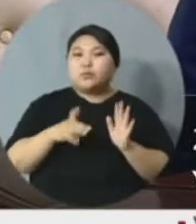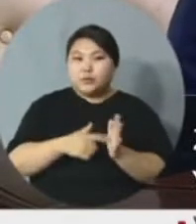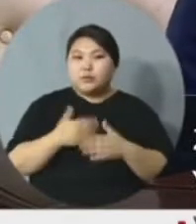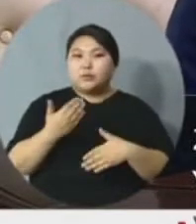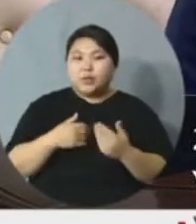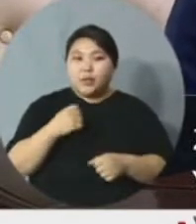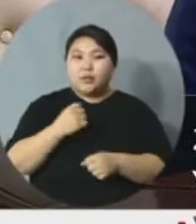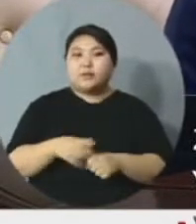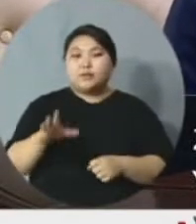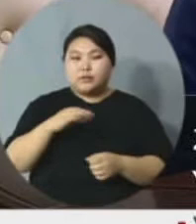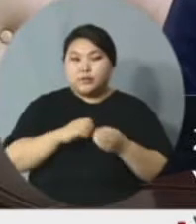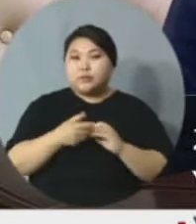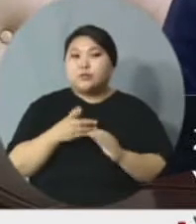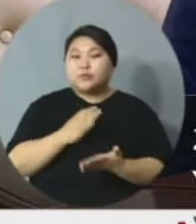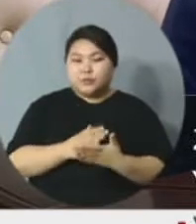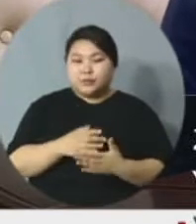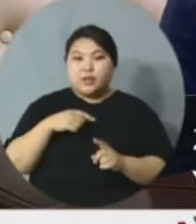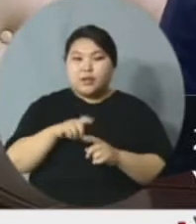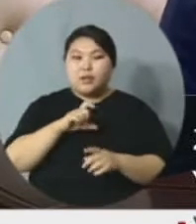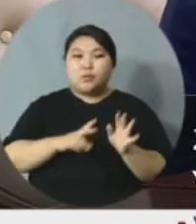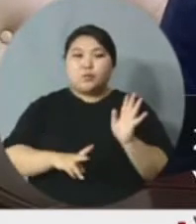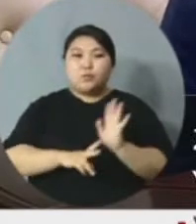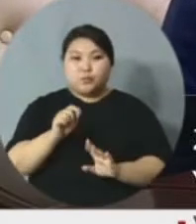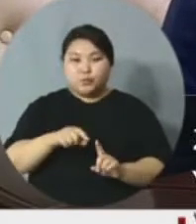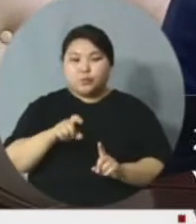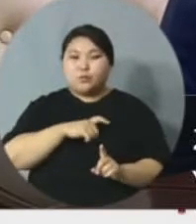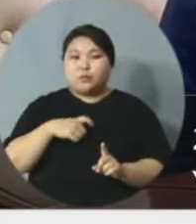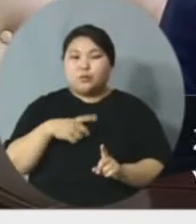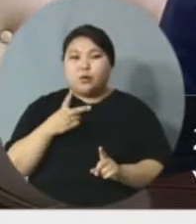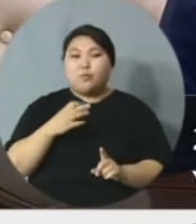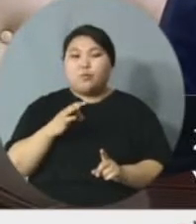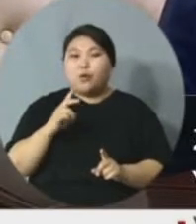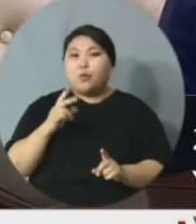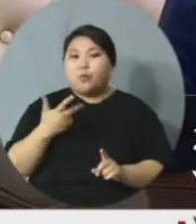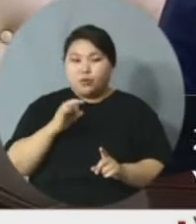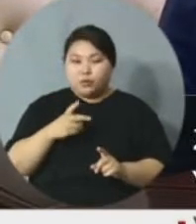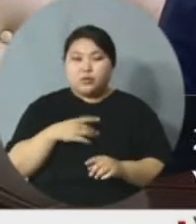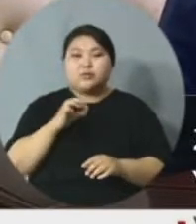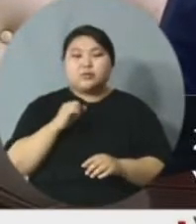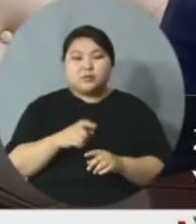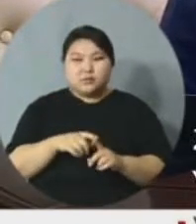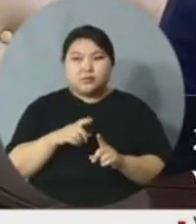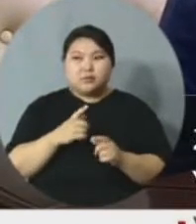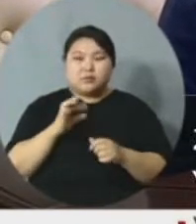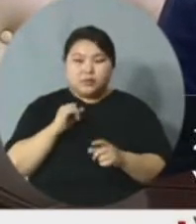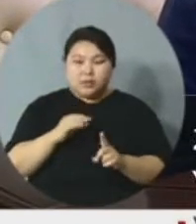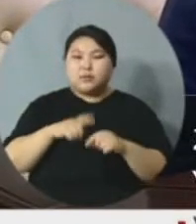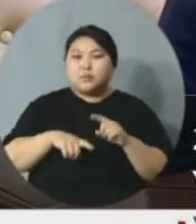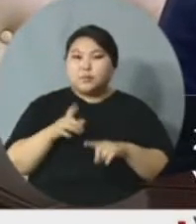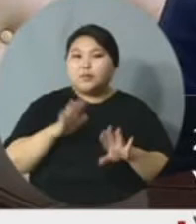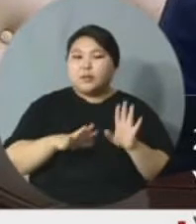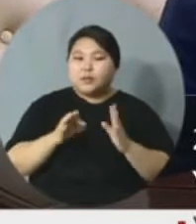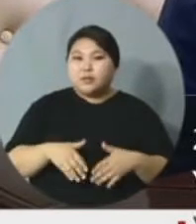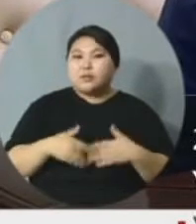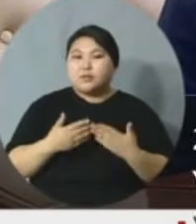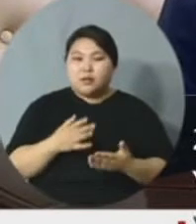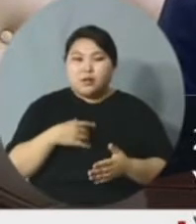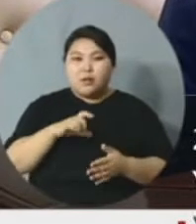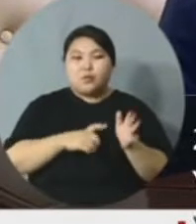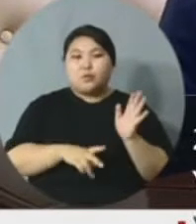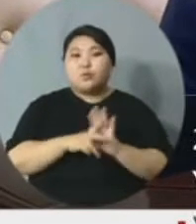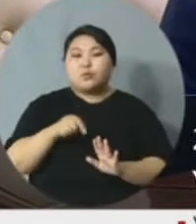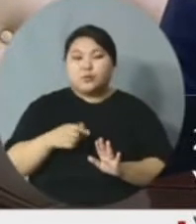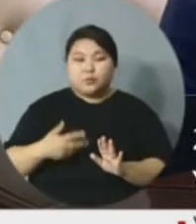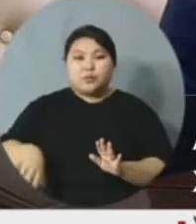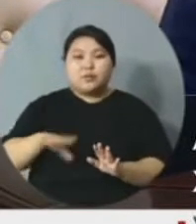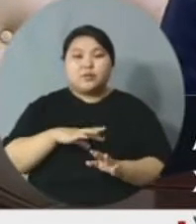хэрэгжүүлэх ажлуудыг бас хийж байна. Тэгэхээр их үсрүүдийн хувьд одоо 23 онд ер нь хэрхэн ямар байдлаар нэмэх